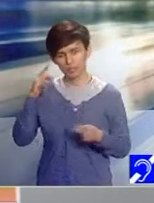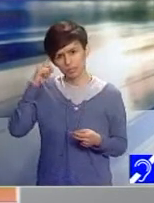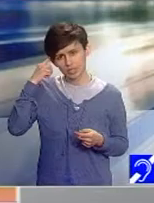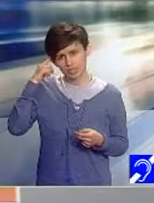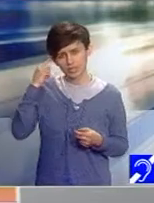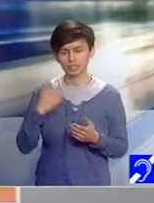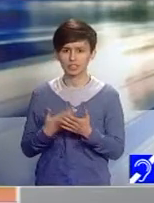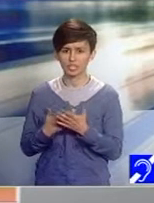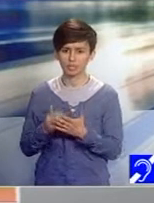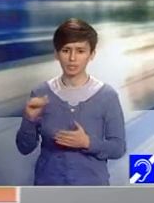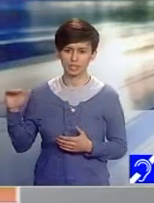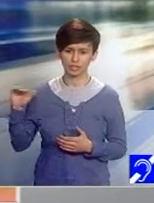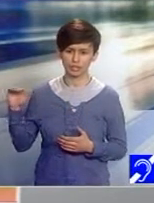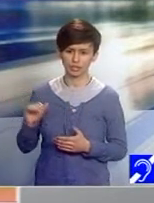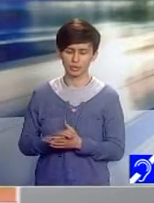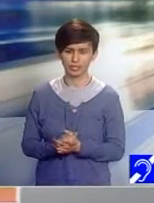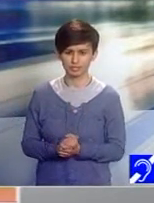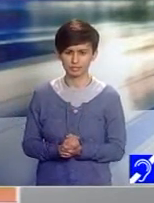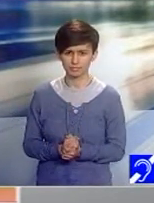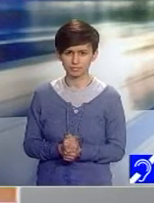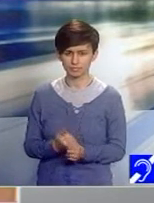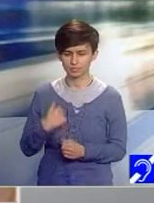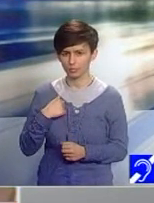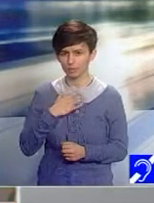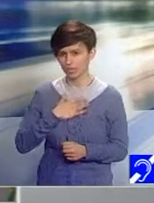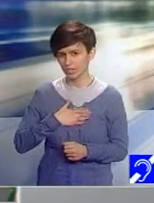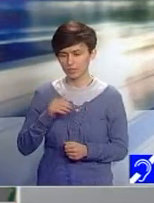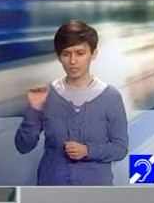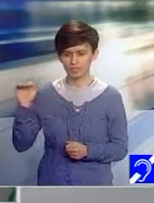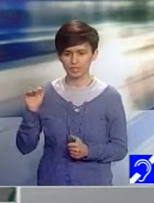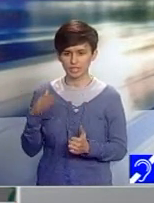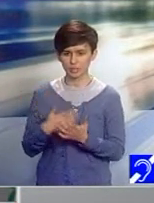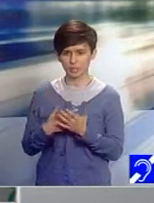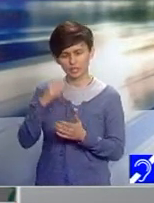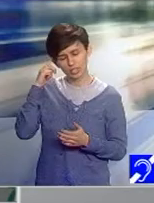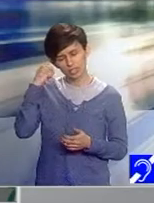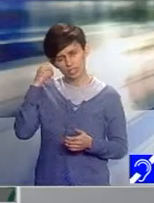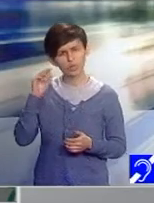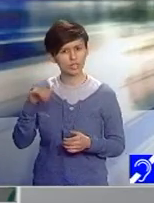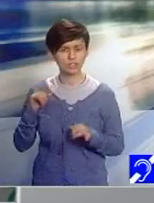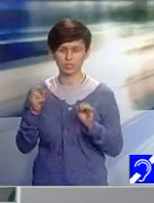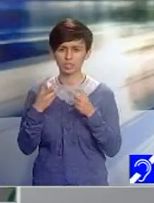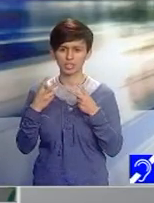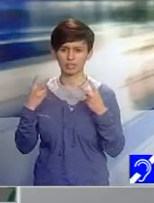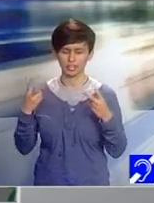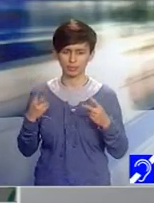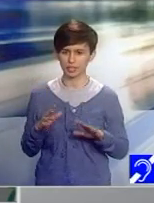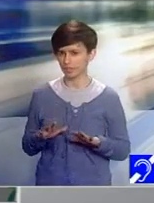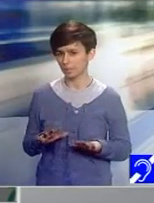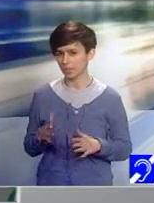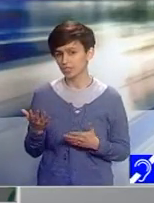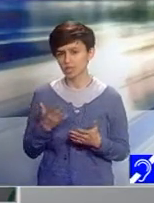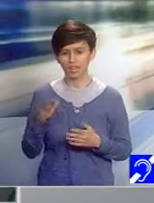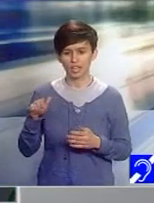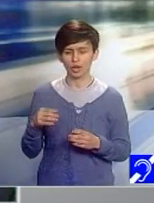pentru copii. Aici vreau să intervin și să vă întreb, pentru că știu că ați mai avut evenimente de genul acesta care cumva au avut